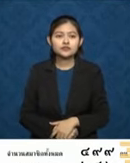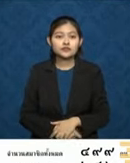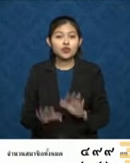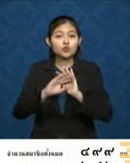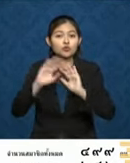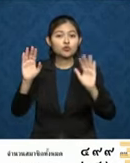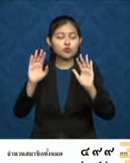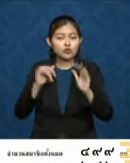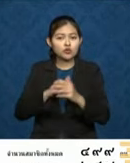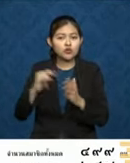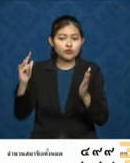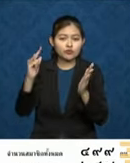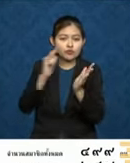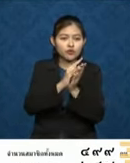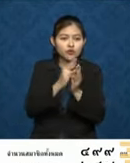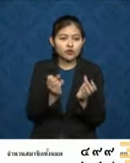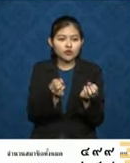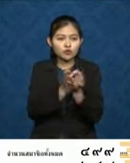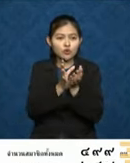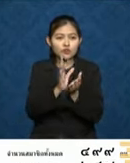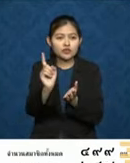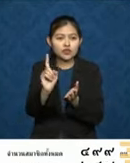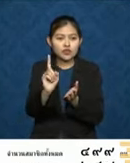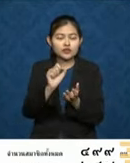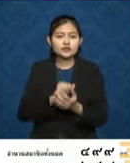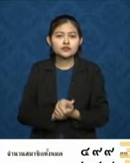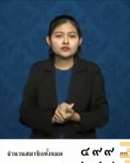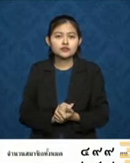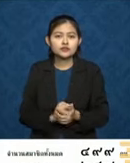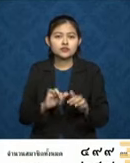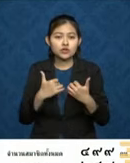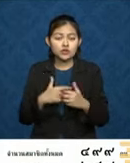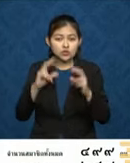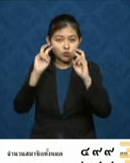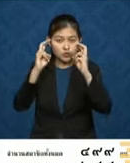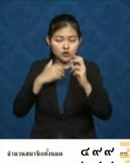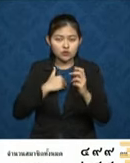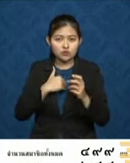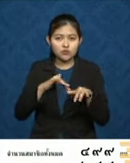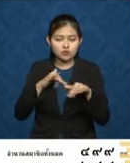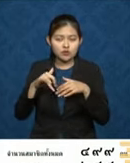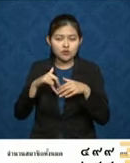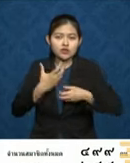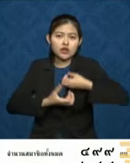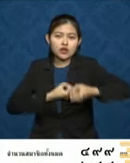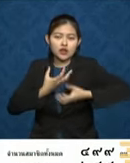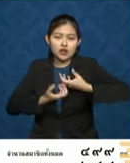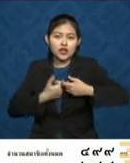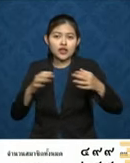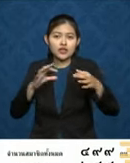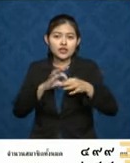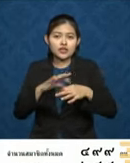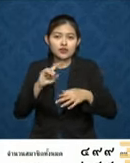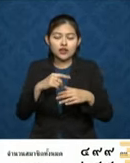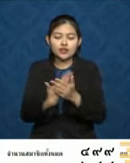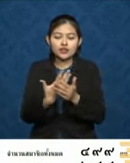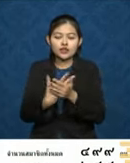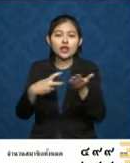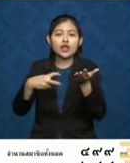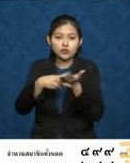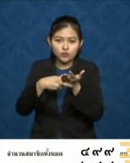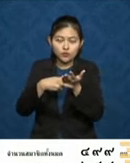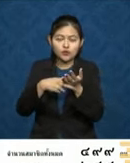ยกเลิกเที่ยวบินส่งผลกระทบต่างๆนานาที่จริงเรื่องที่ผมเตรียมมาวันนี้คือเป็นเรื่องที่เกี่ยวกับค่าโดยสาร